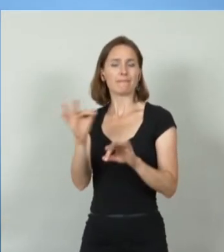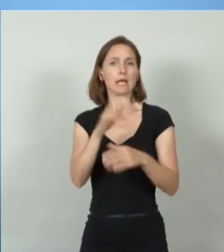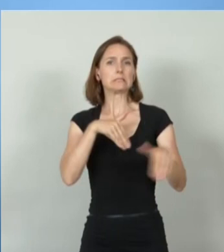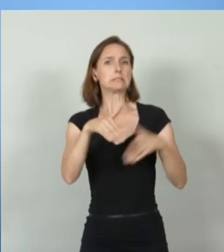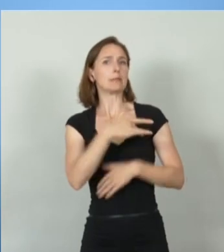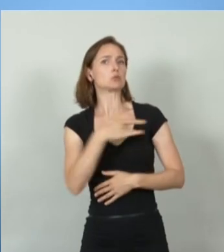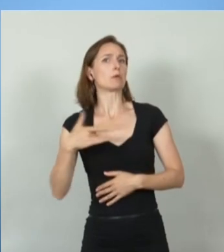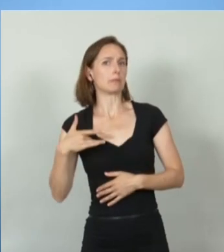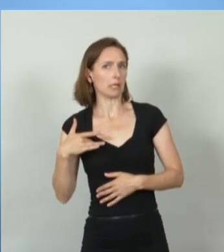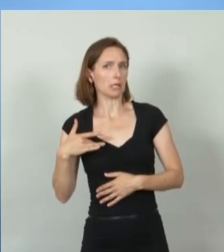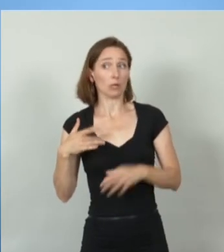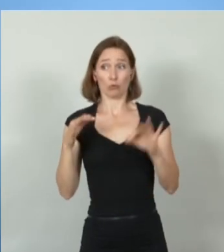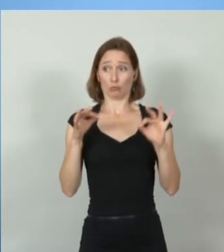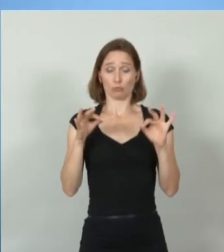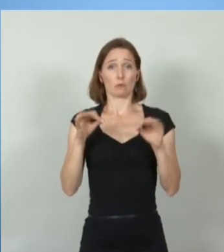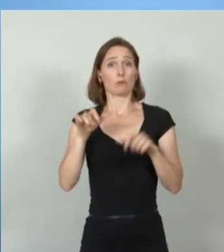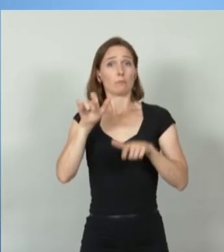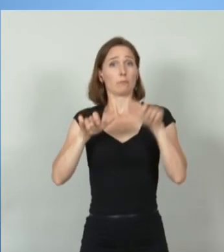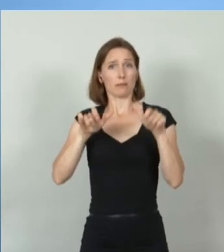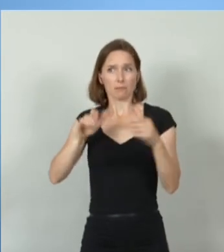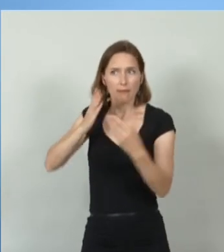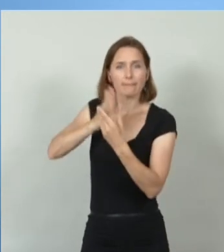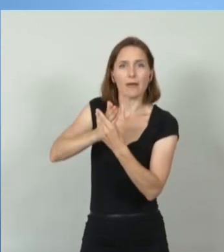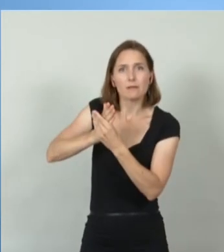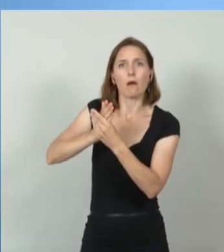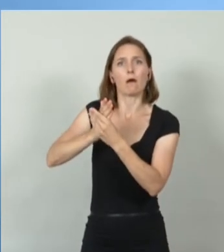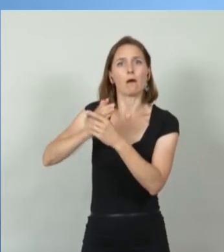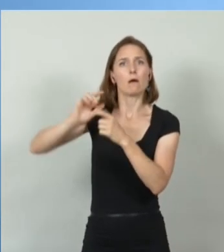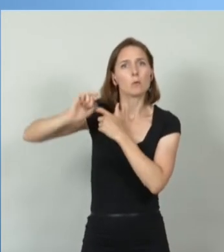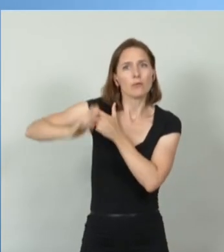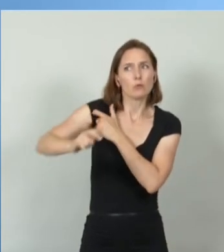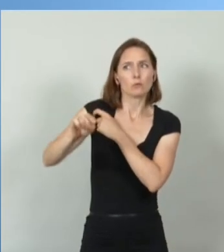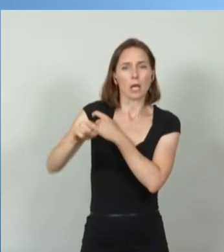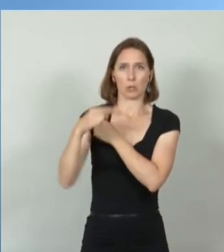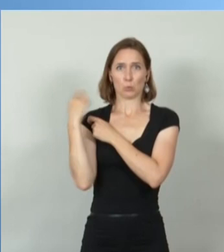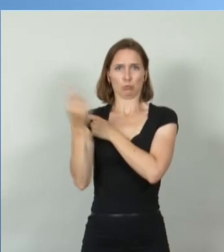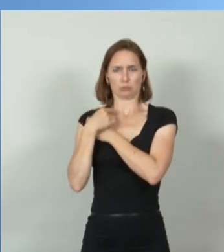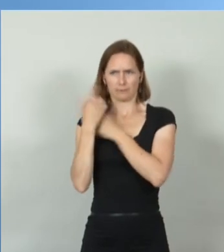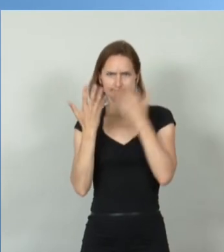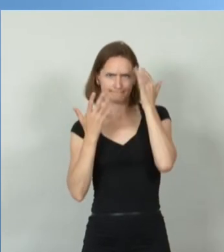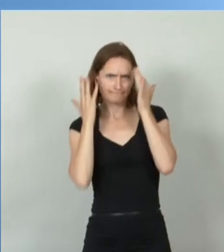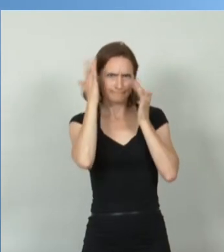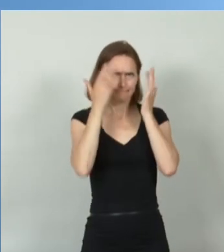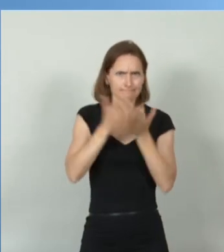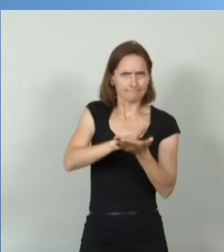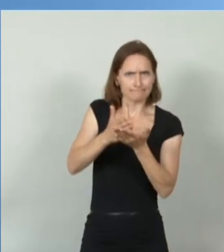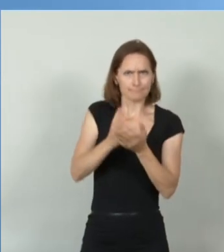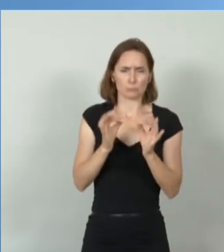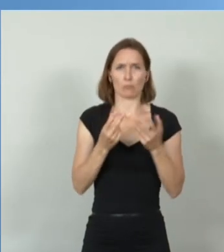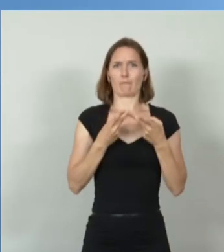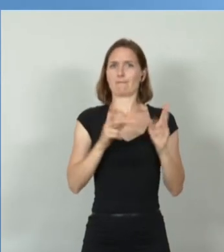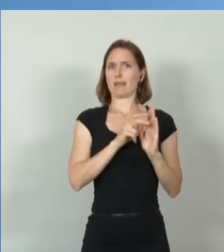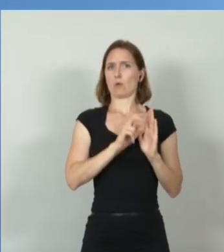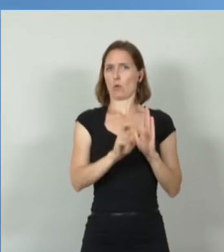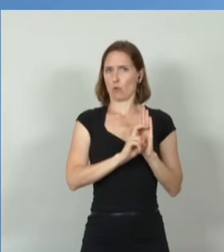étaient partagés par l'ensemble des acteurs désormais engagés dans les procédures judiciaires en cours la ville de Grenoble et son maire la